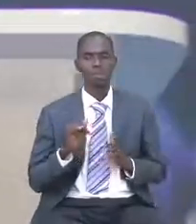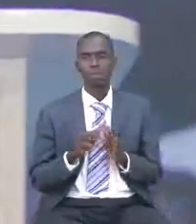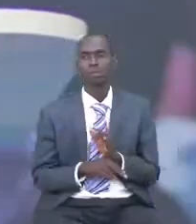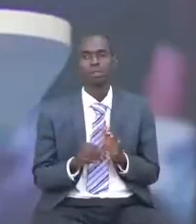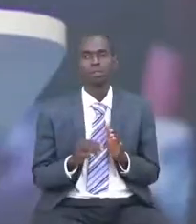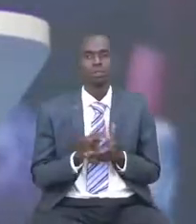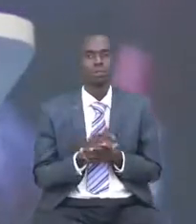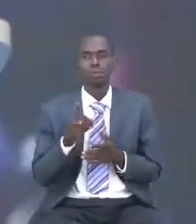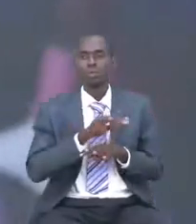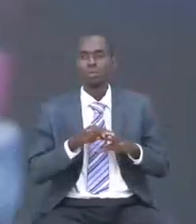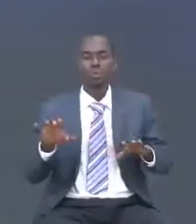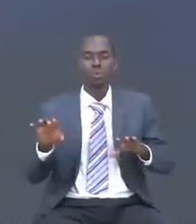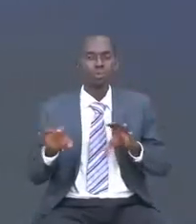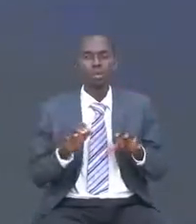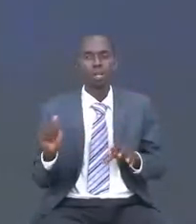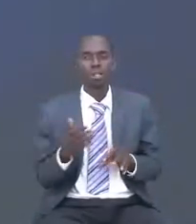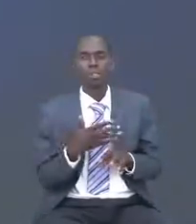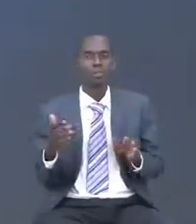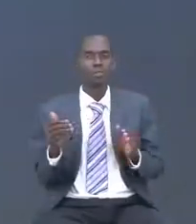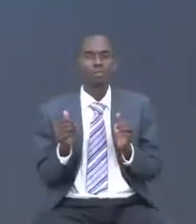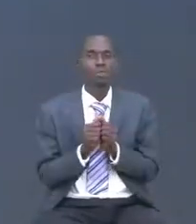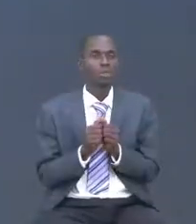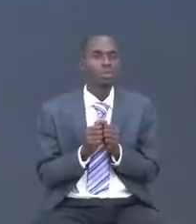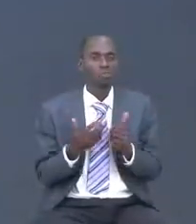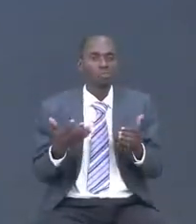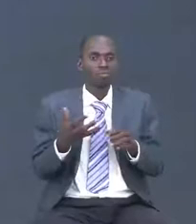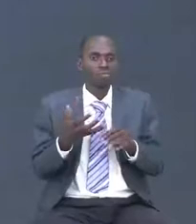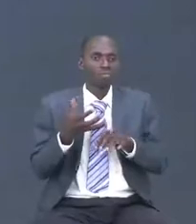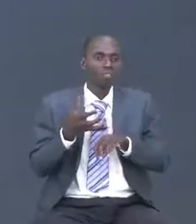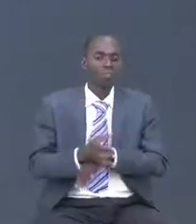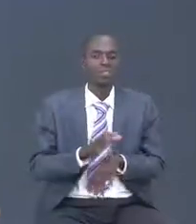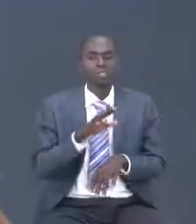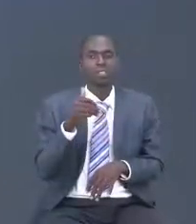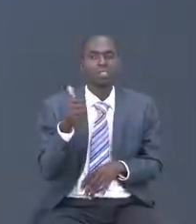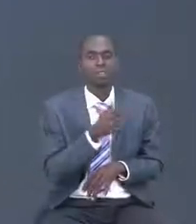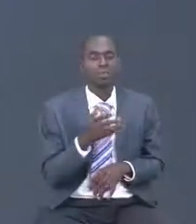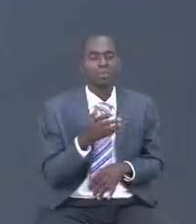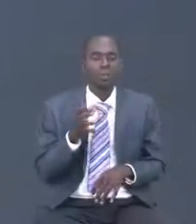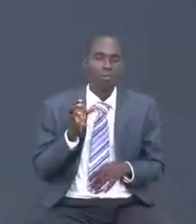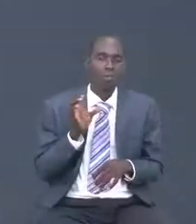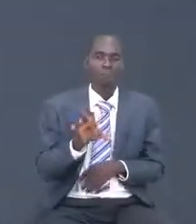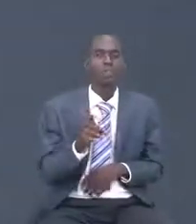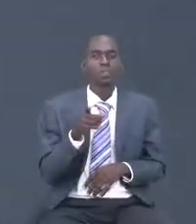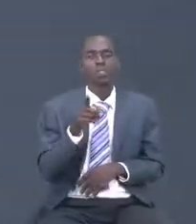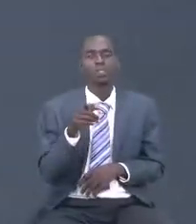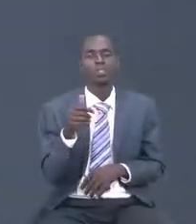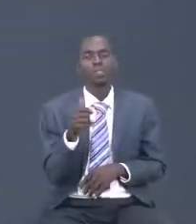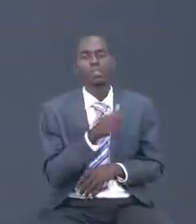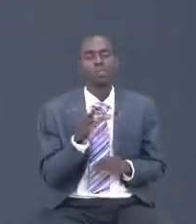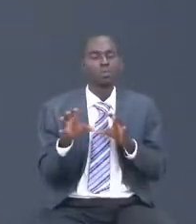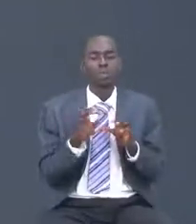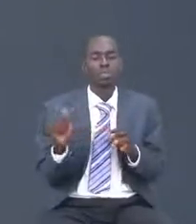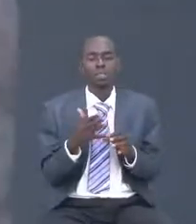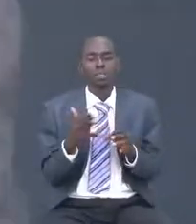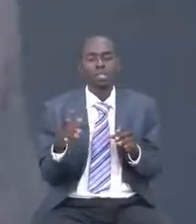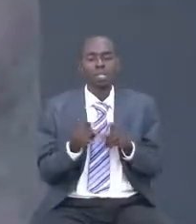tu ne feras plus rien en traînant les pas. Et tu ne feras plus rien en te traînant. Tu ne feras